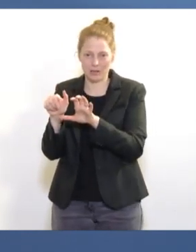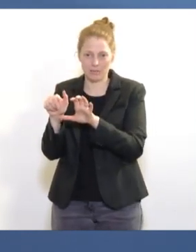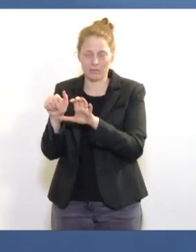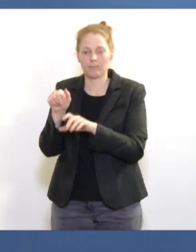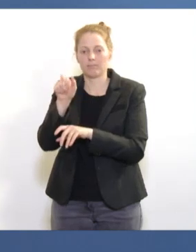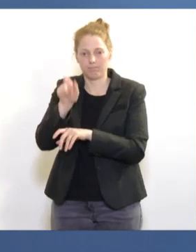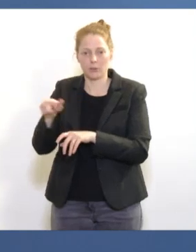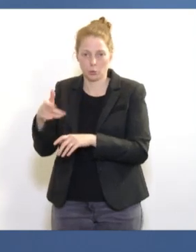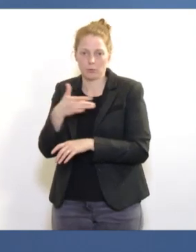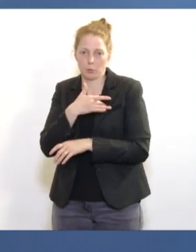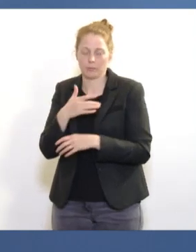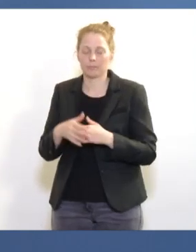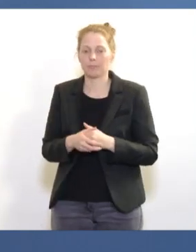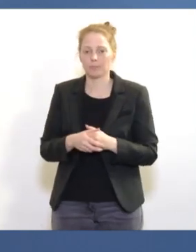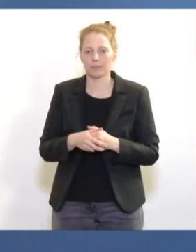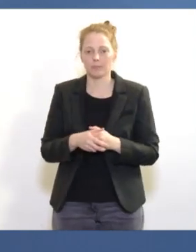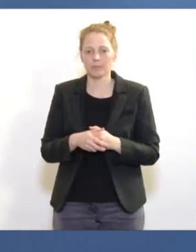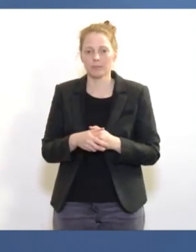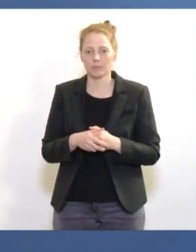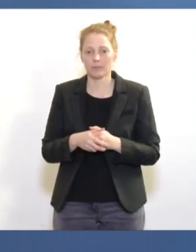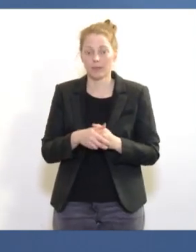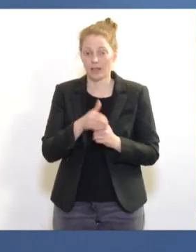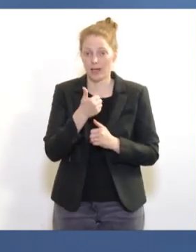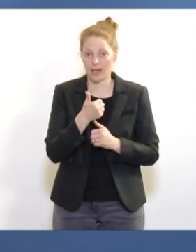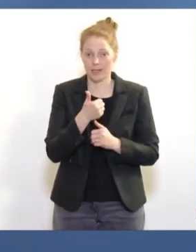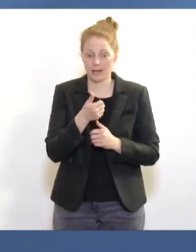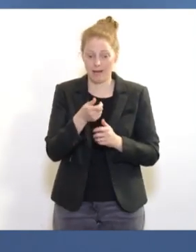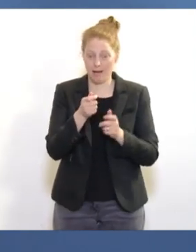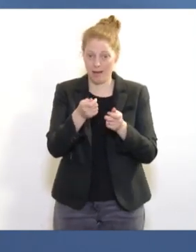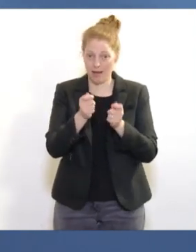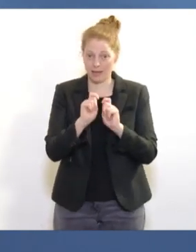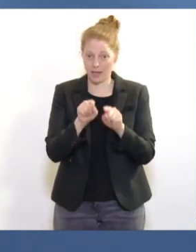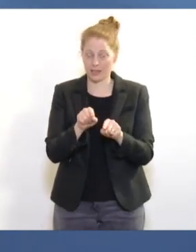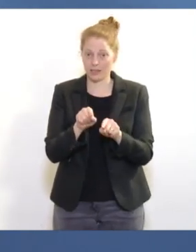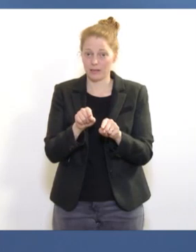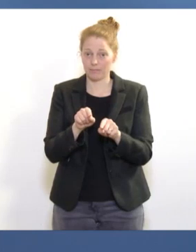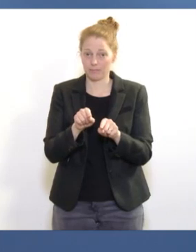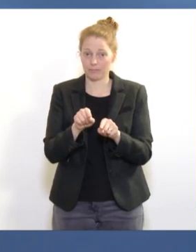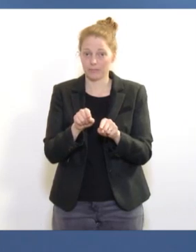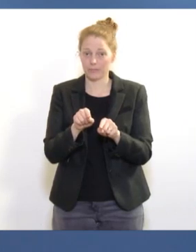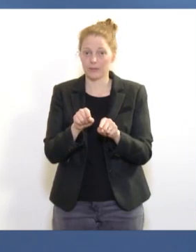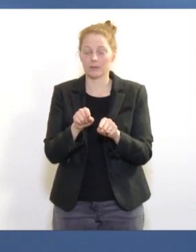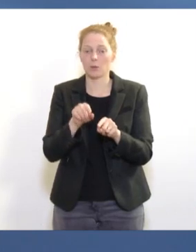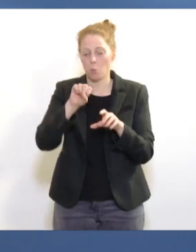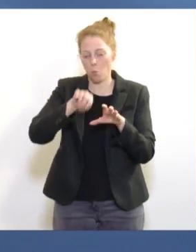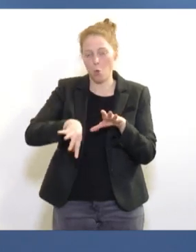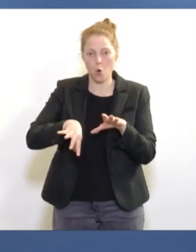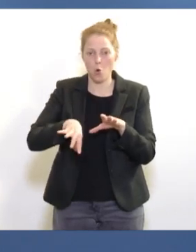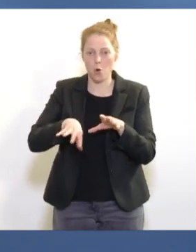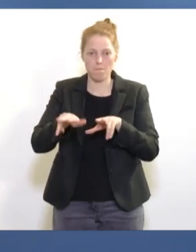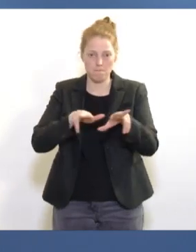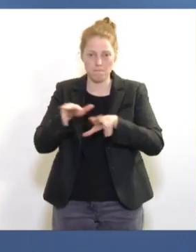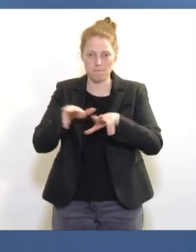1496 möglichen Salarien. An eng, Demand könnte aus dem Sektor von der Gestion der Déchets, das sind 8